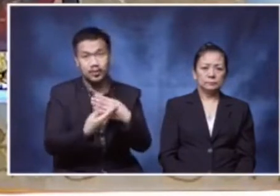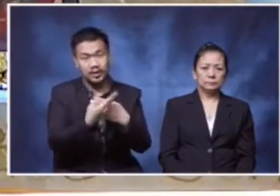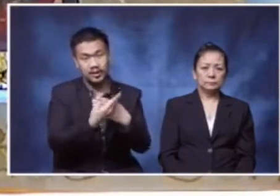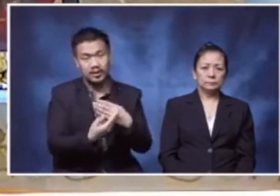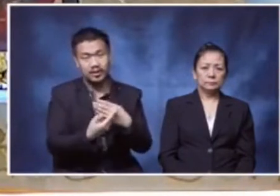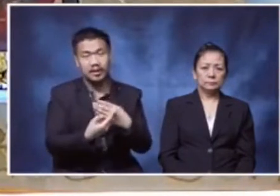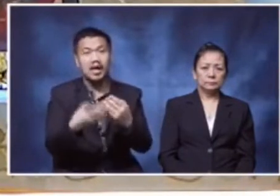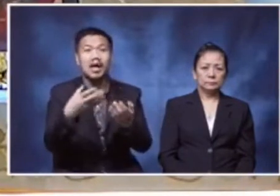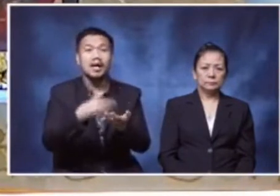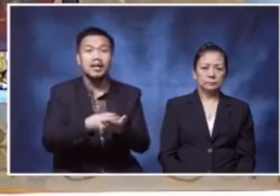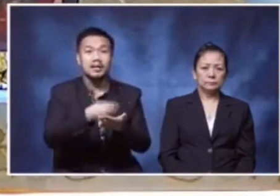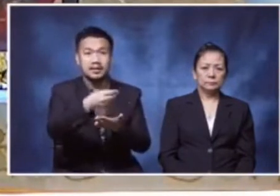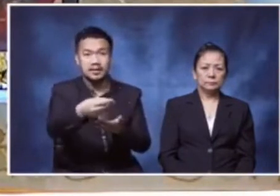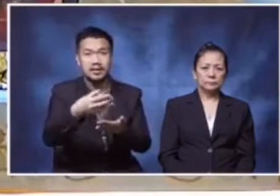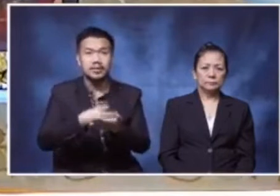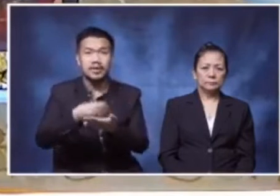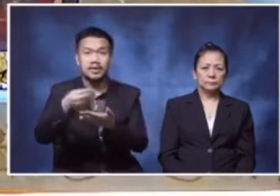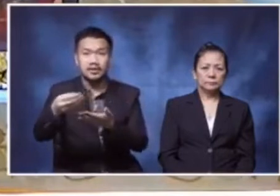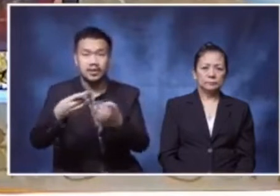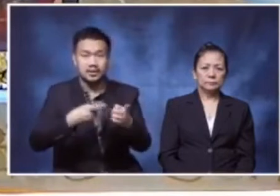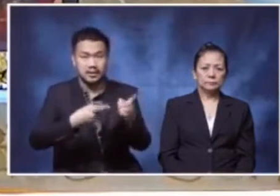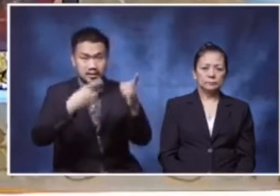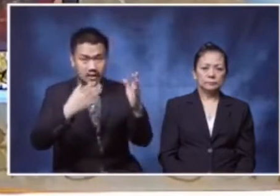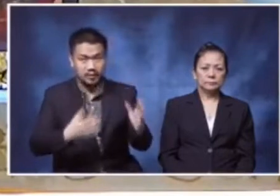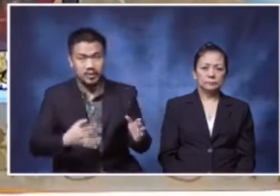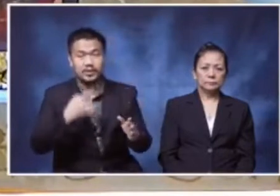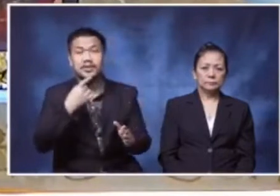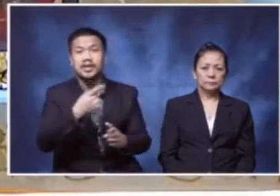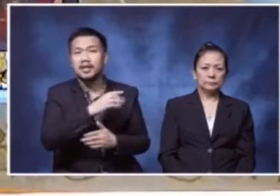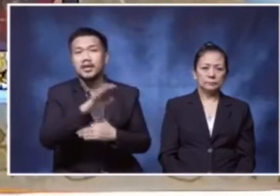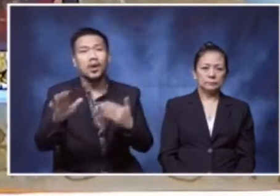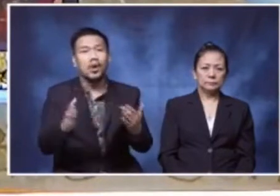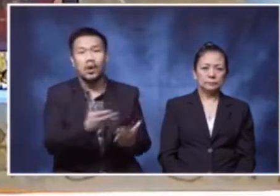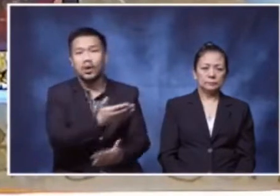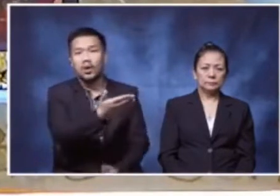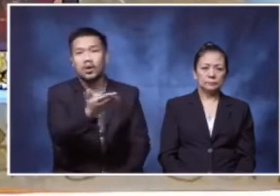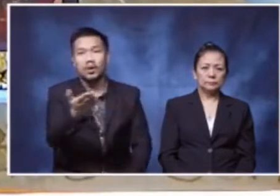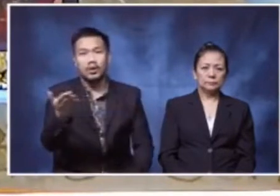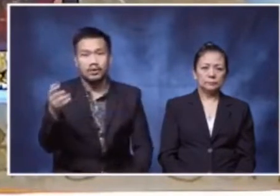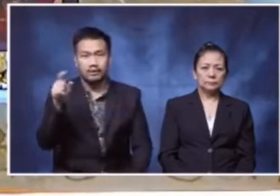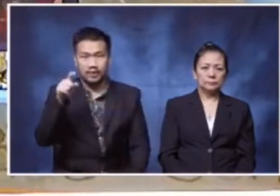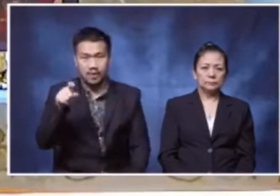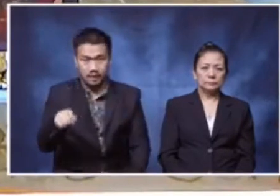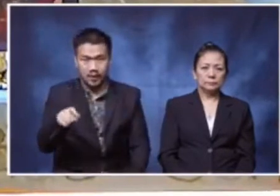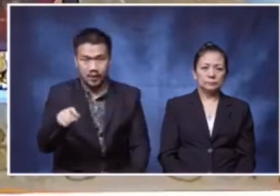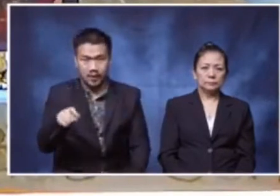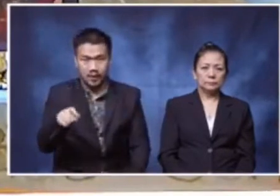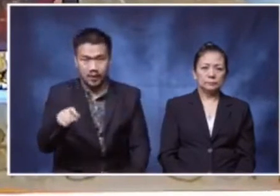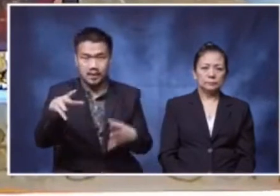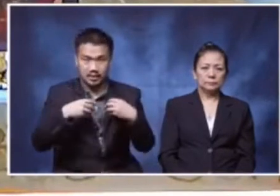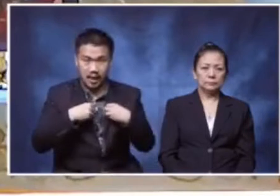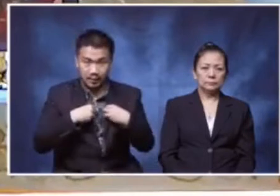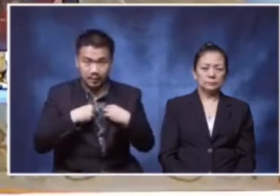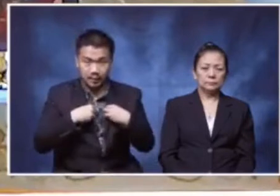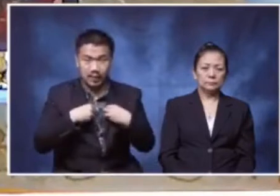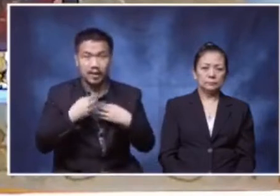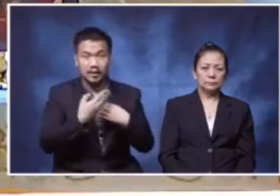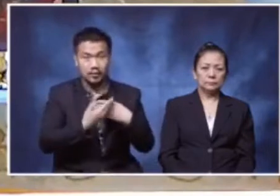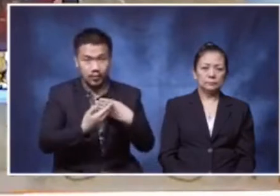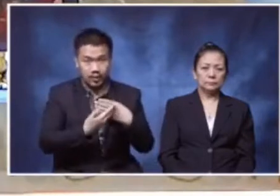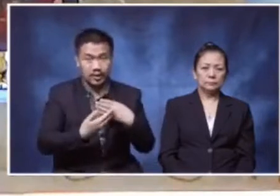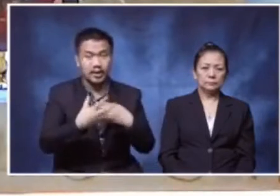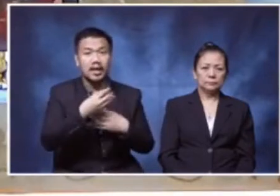niya iyon, iniabot sa kanyang mga alagad at sinabi, "Tanggapin ninyong lahat ito at